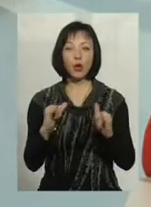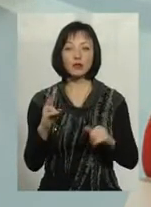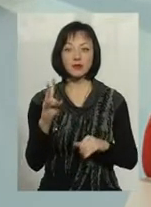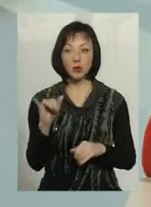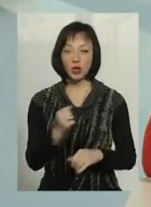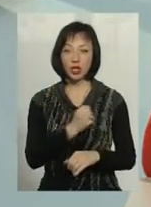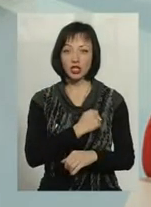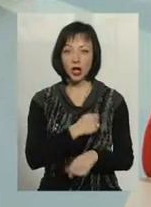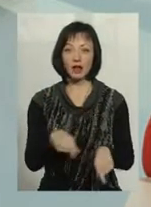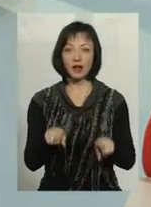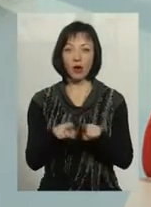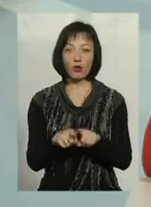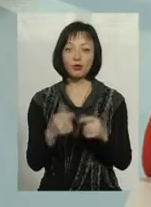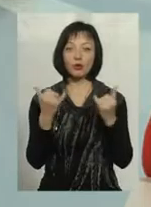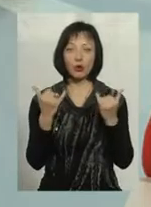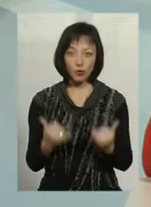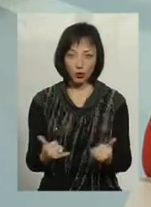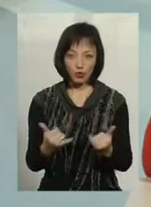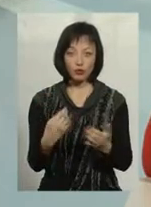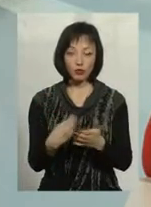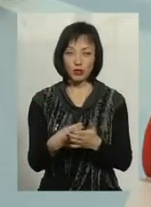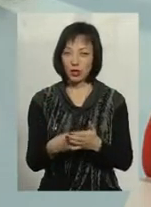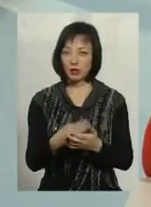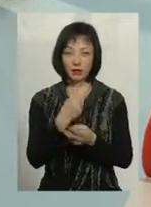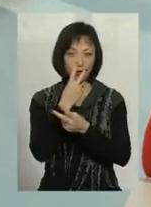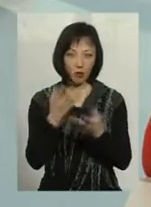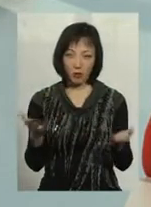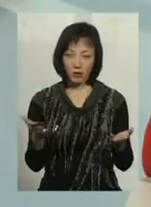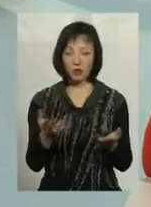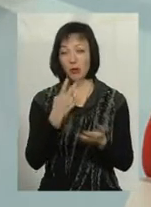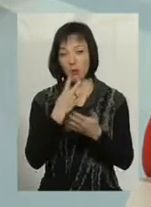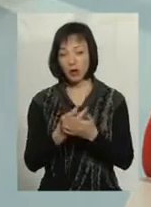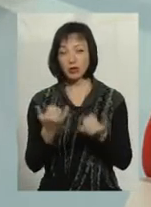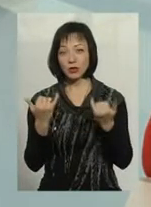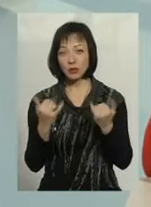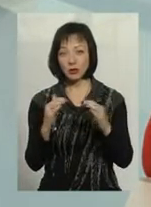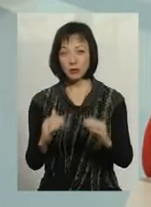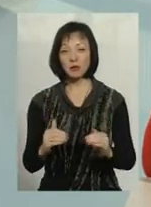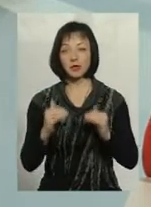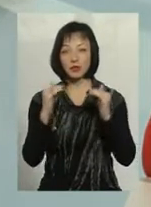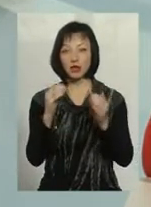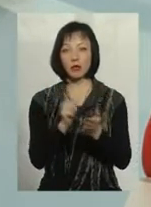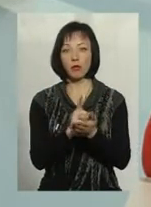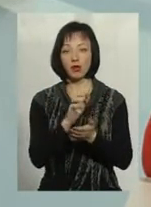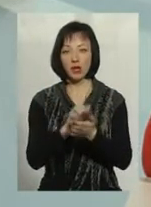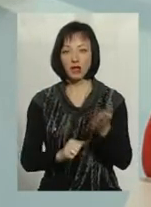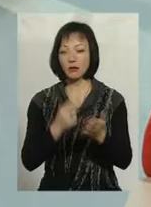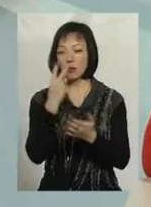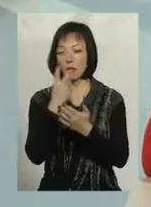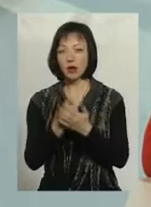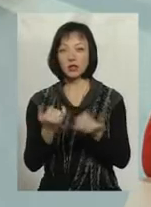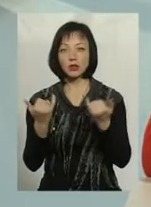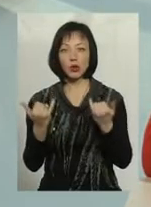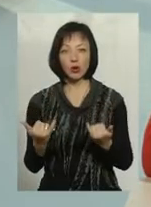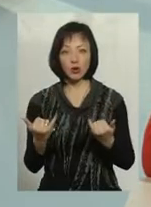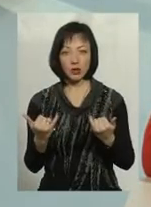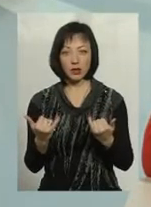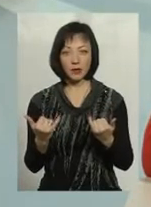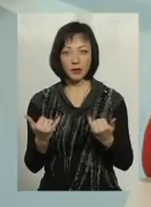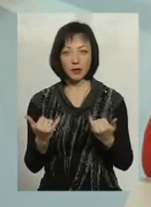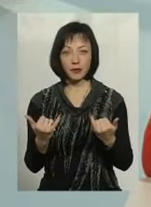таку незрозумілу для вас річ, але є таке поняття, як митний тариф України. От нам потрібно цей митний